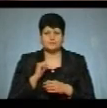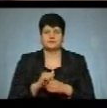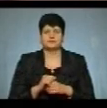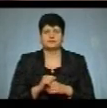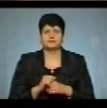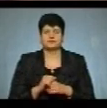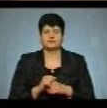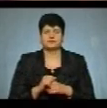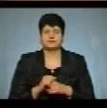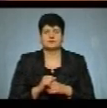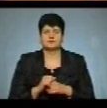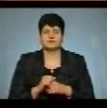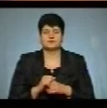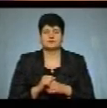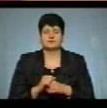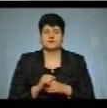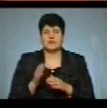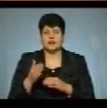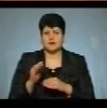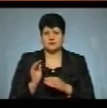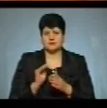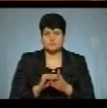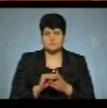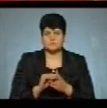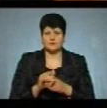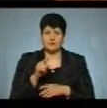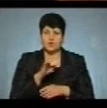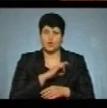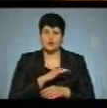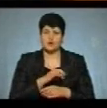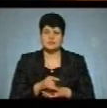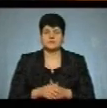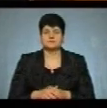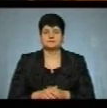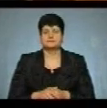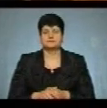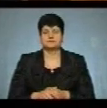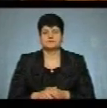цибулю і рибку, бо вони корисні.